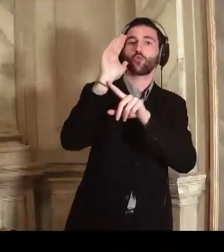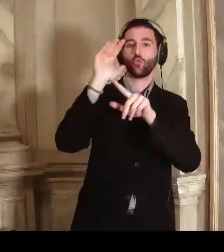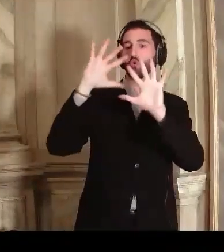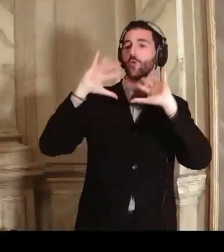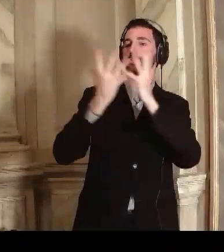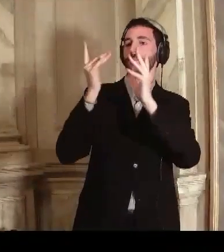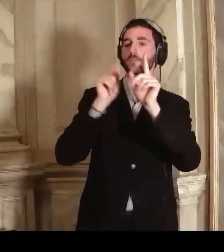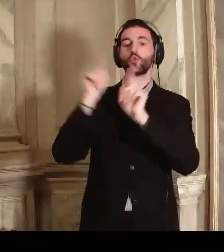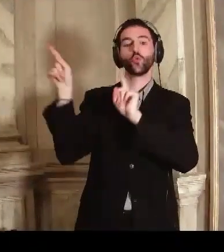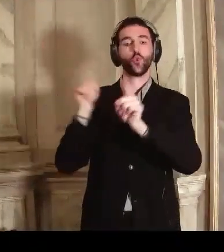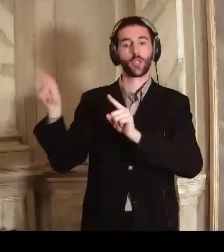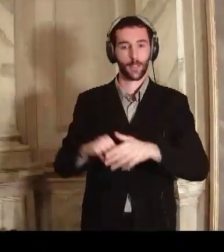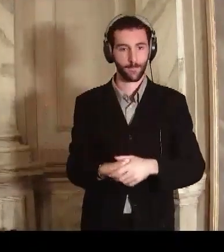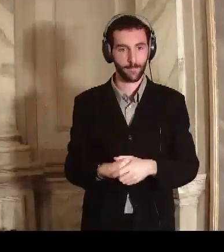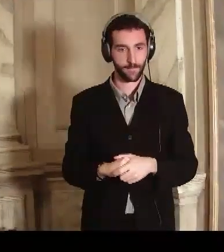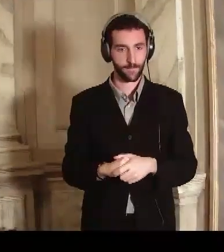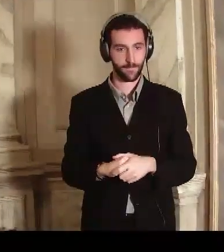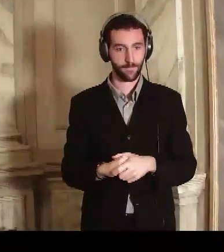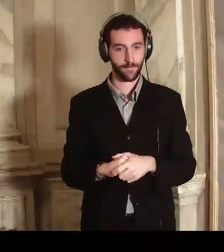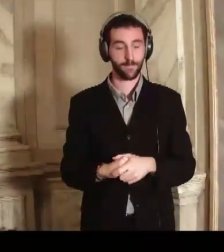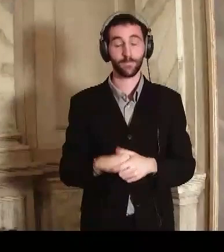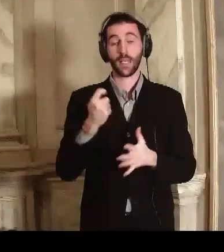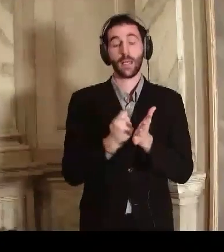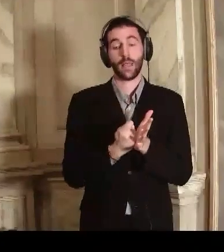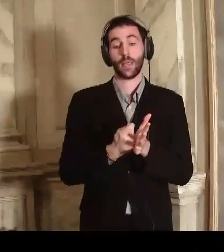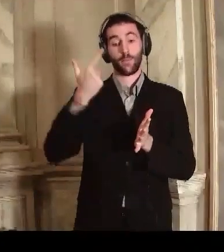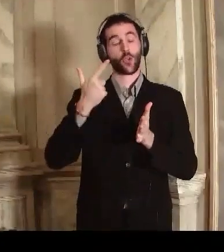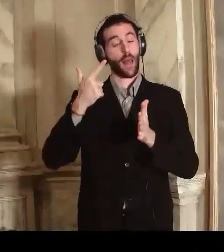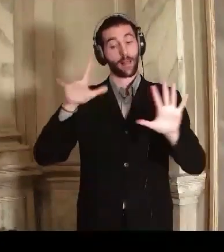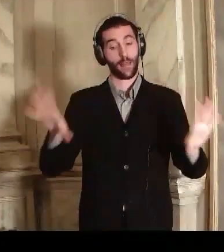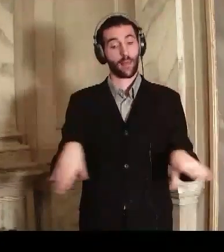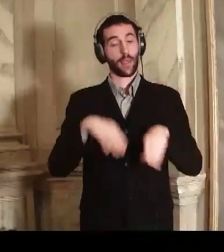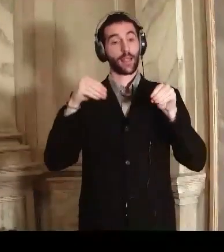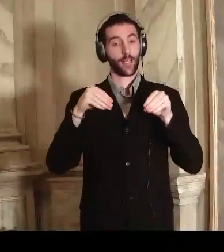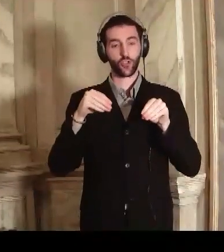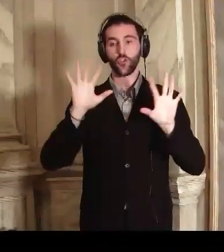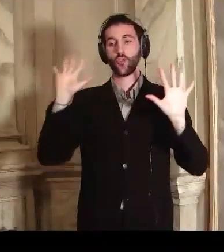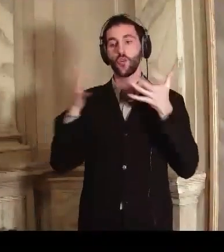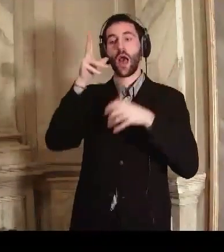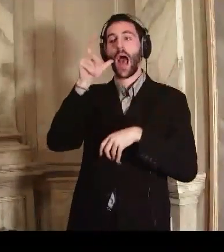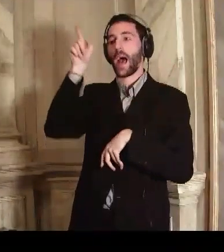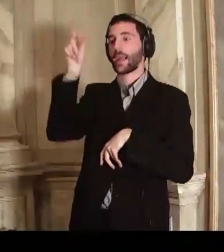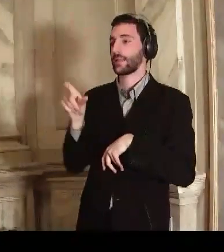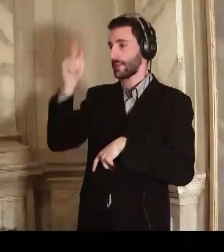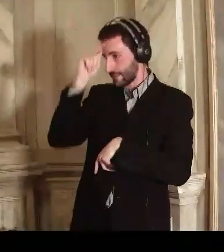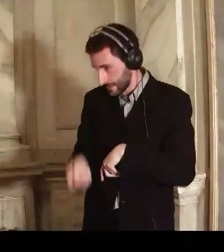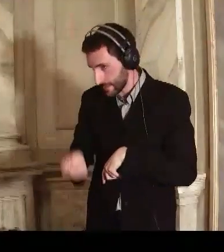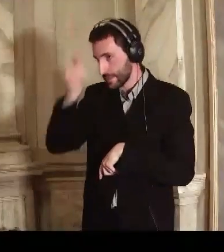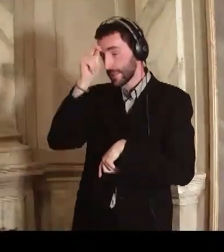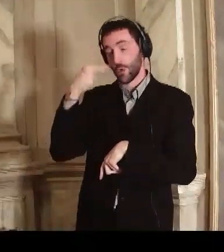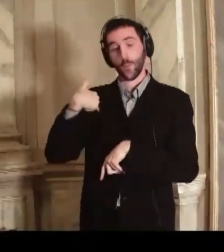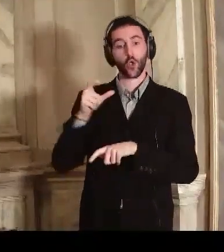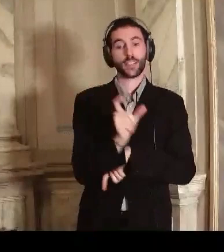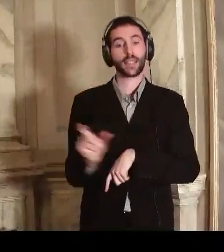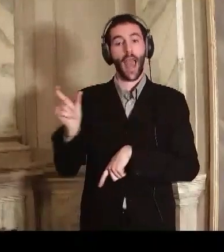Si inizia con una collaborazione importante che celebra una delle artiste del movimento più dotata e rivoluzionaria del